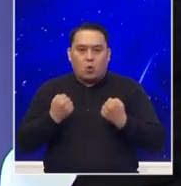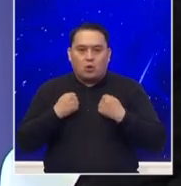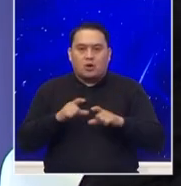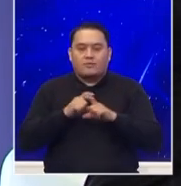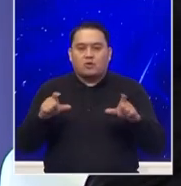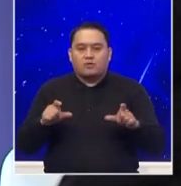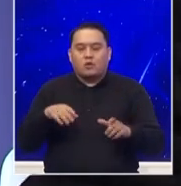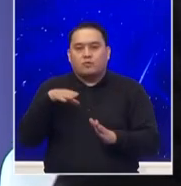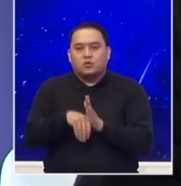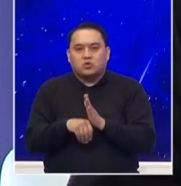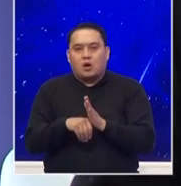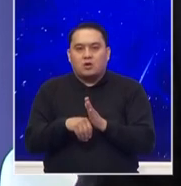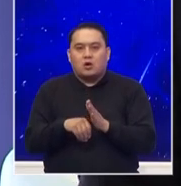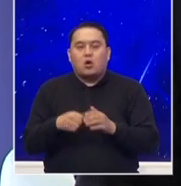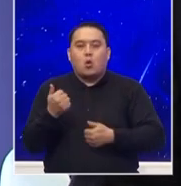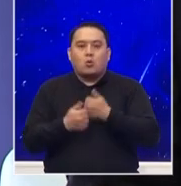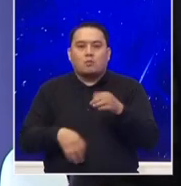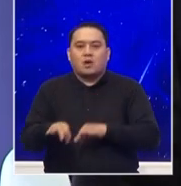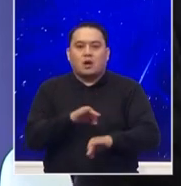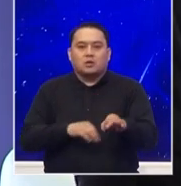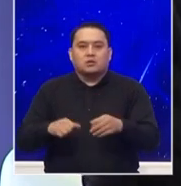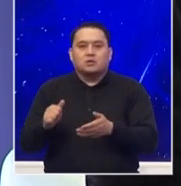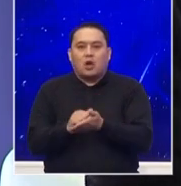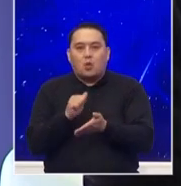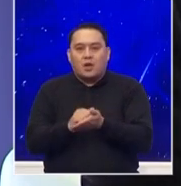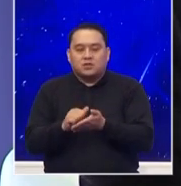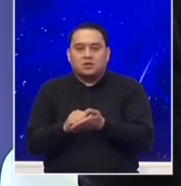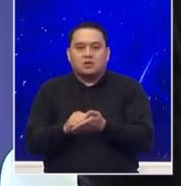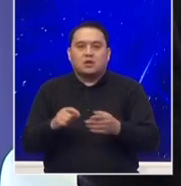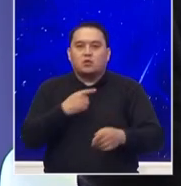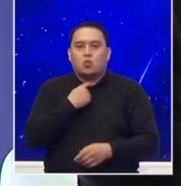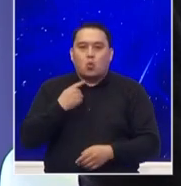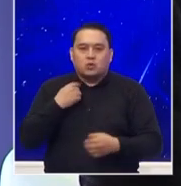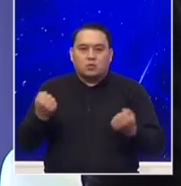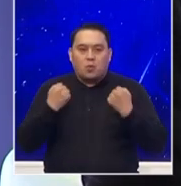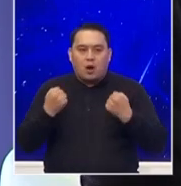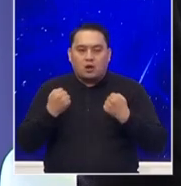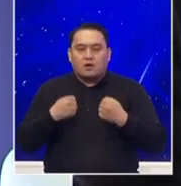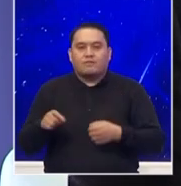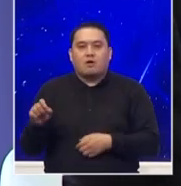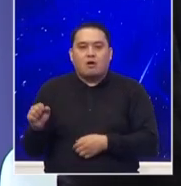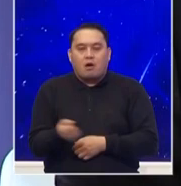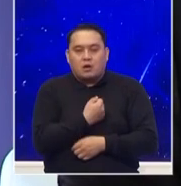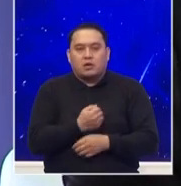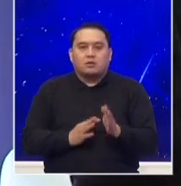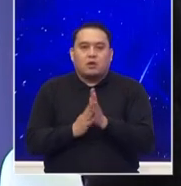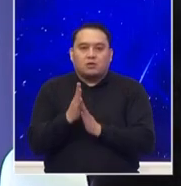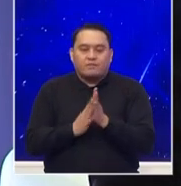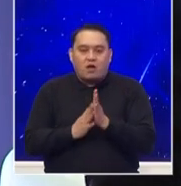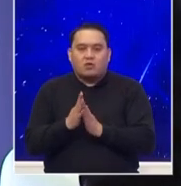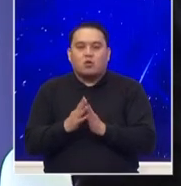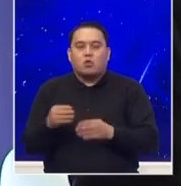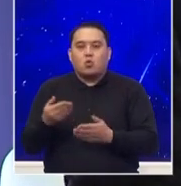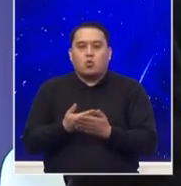физкультурно-оздоровительных комплекса. Также объявлен конкурс проектно-сметной документации, строительство в Сладокургане спортивного зала для хоккея на траве и спортивного комплекса